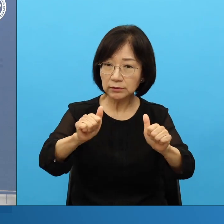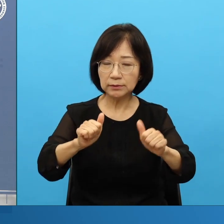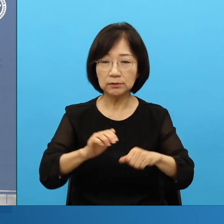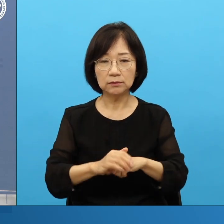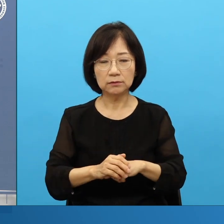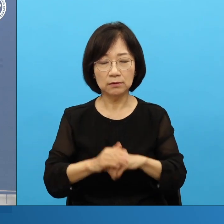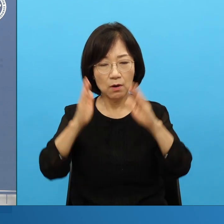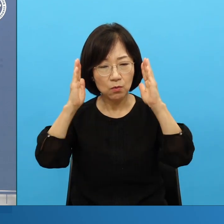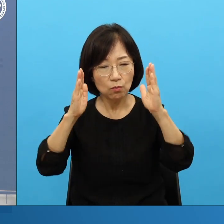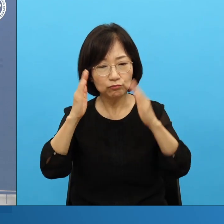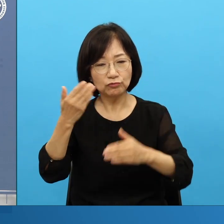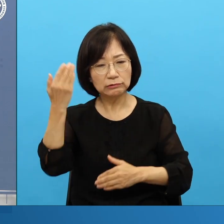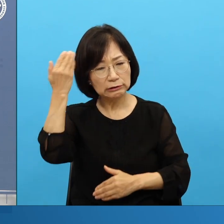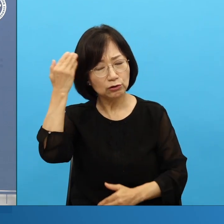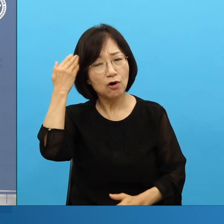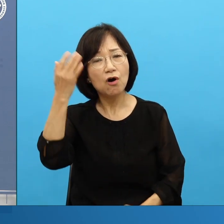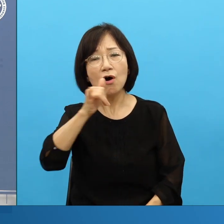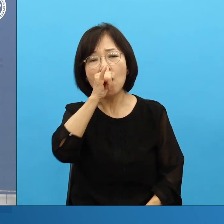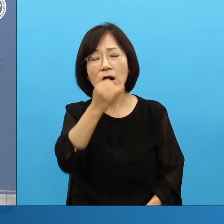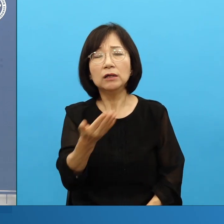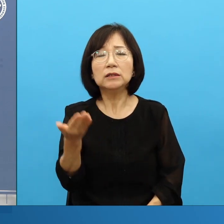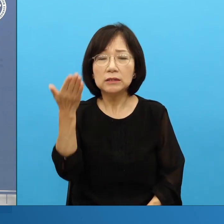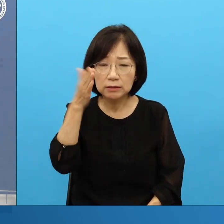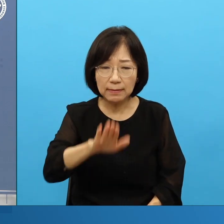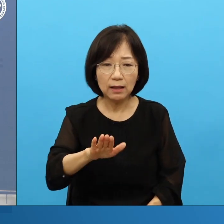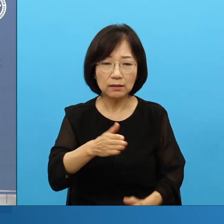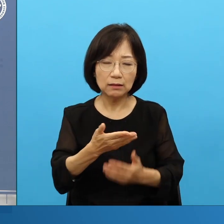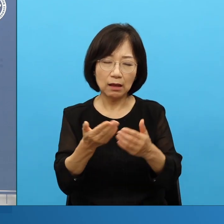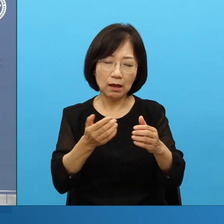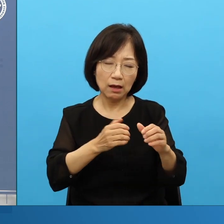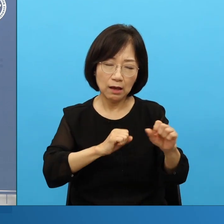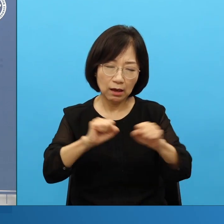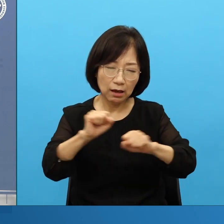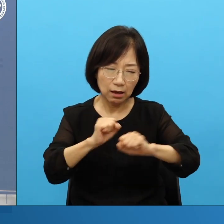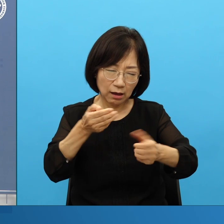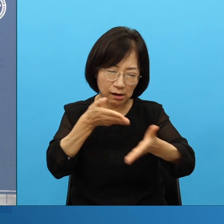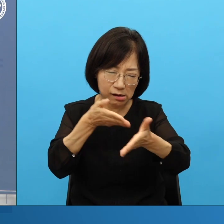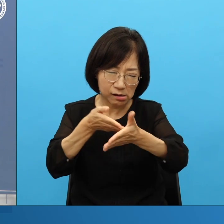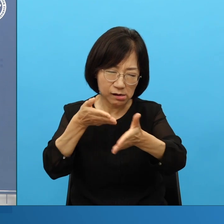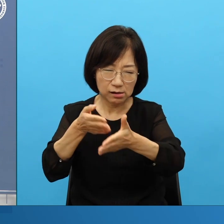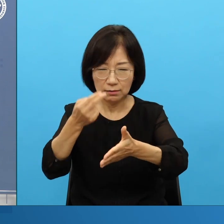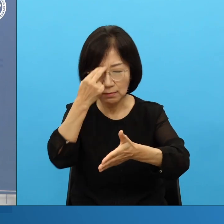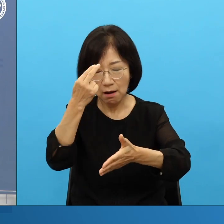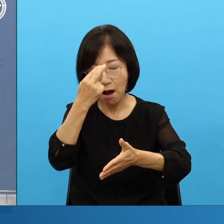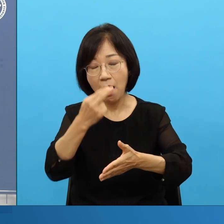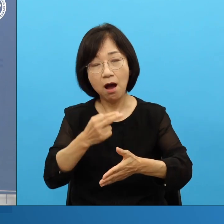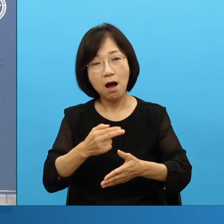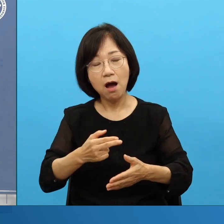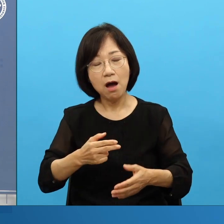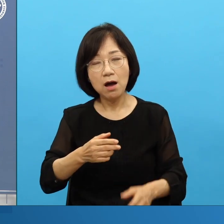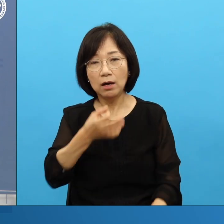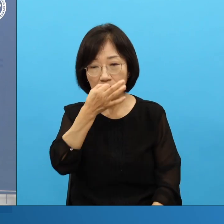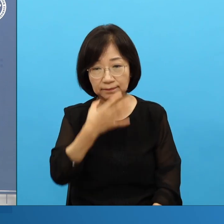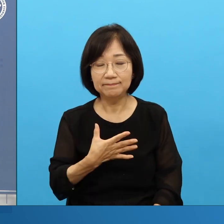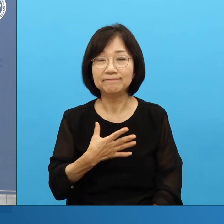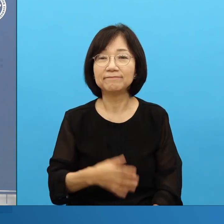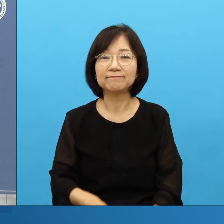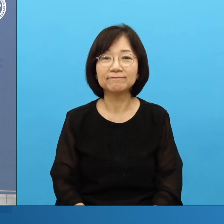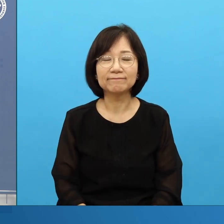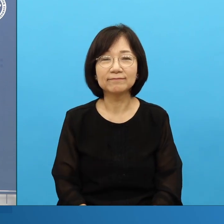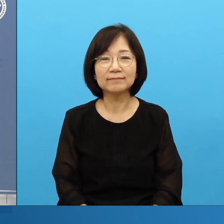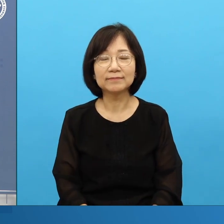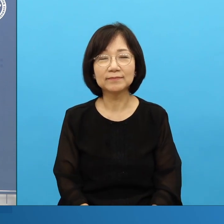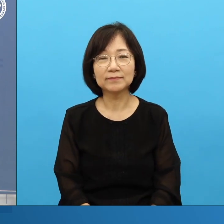have discernment or who didn't read books, and yet nothing was taking place for me. 자, 그 정도로 끝나면 괜찮습니다. Now, if it just ended there, that'd be great.